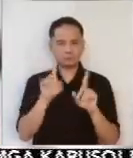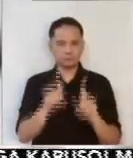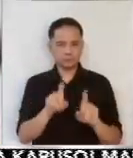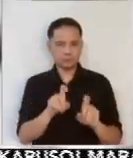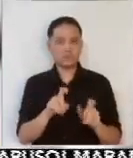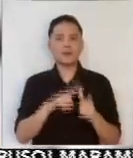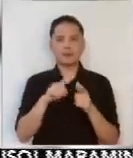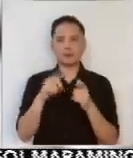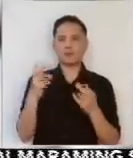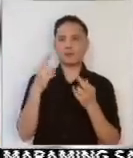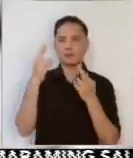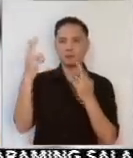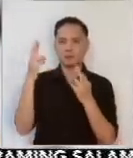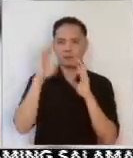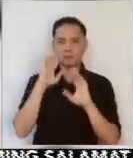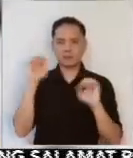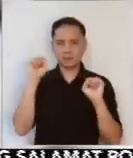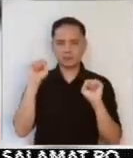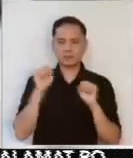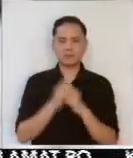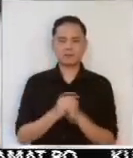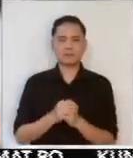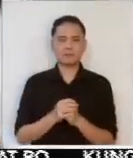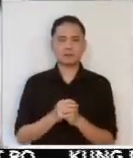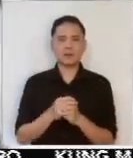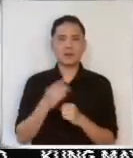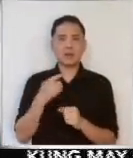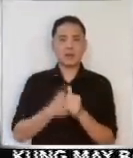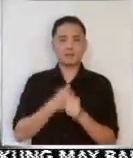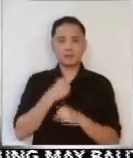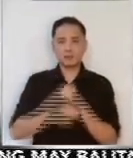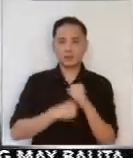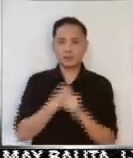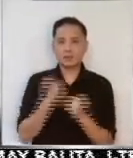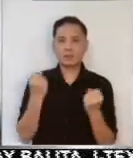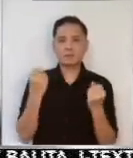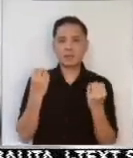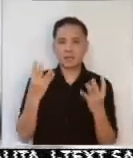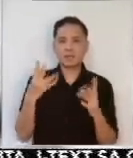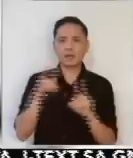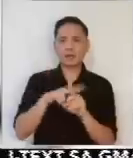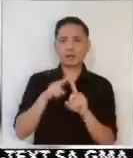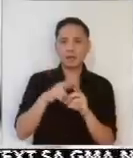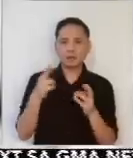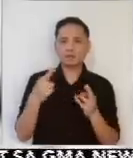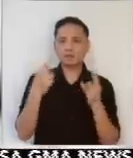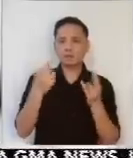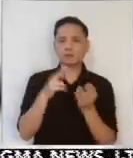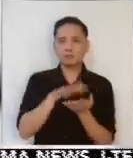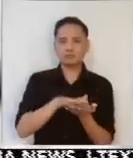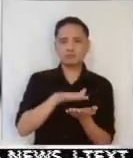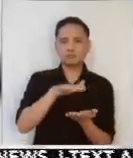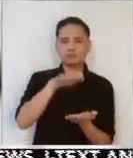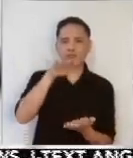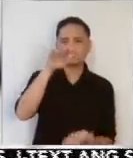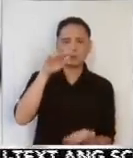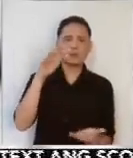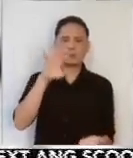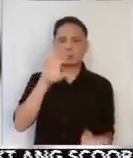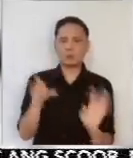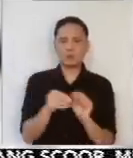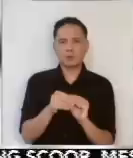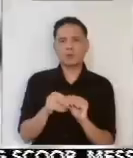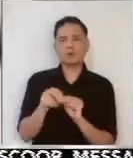Taon-taon, libo-libong application para rito ang natatanggap ng DOJ at itong may COVID-19 pandemic. Umaabot sa 200 na application kada linggo